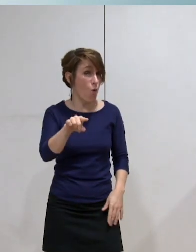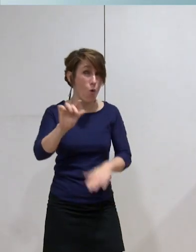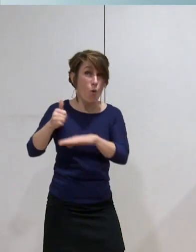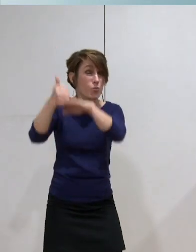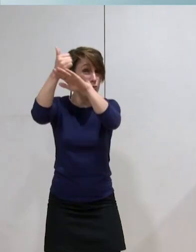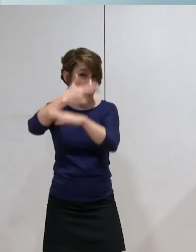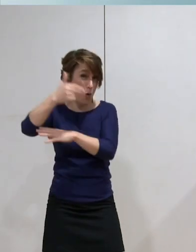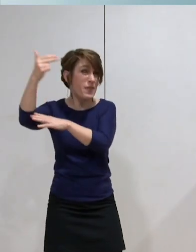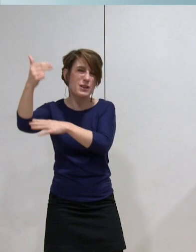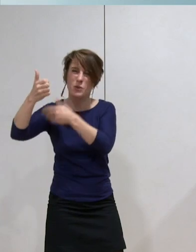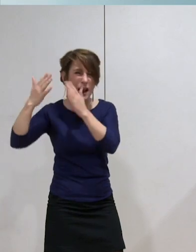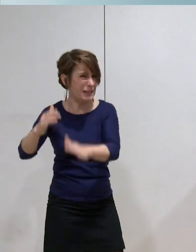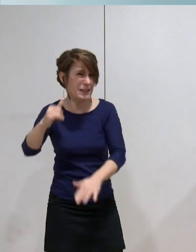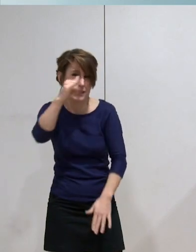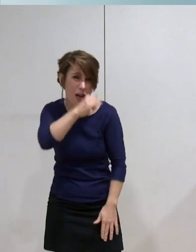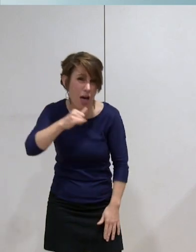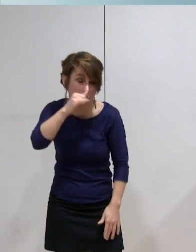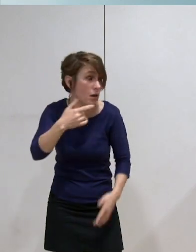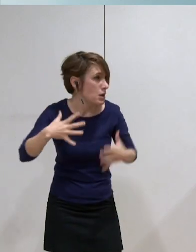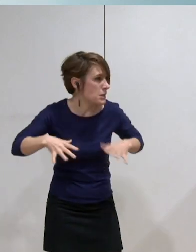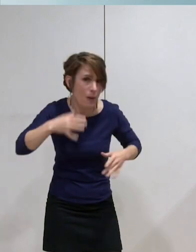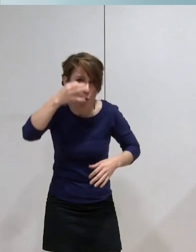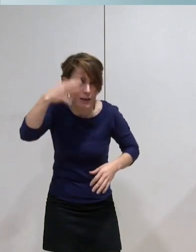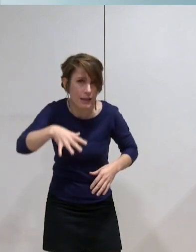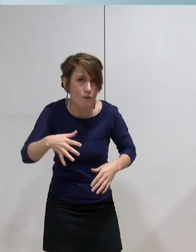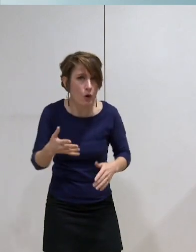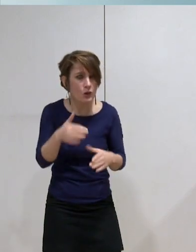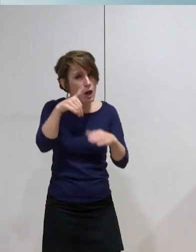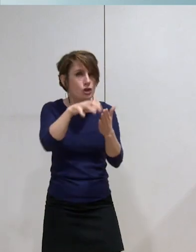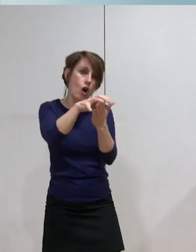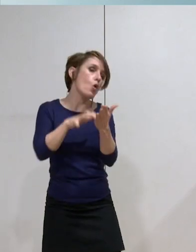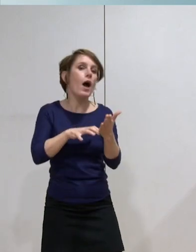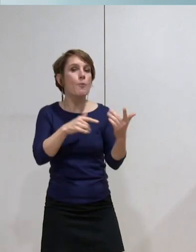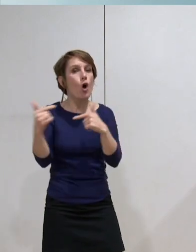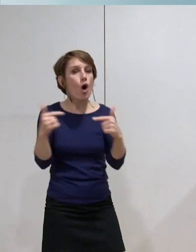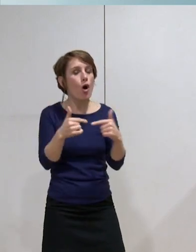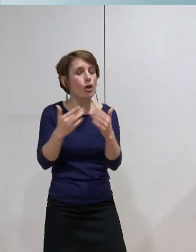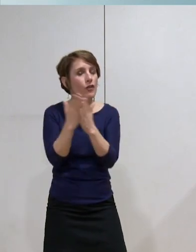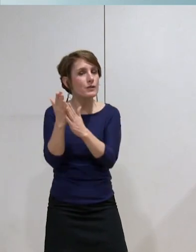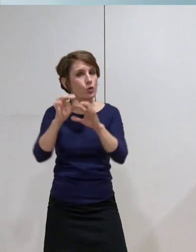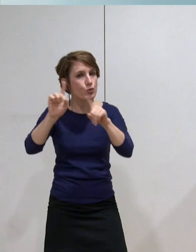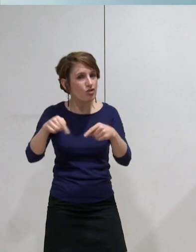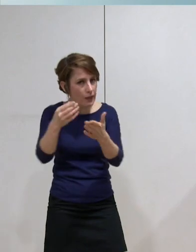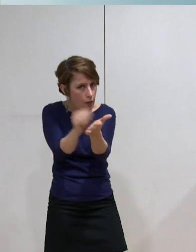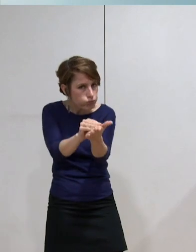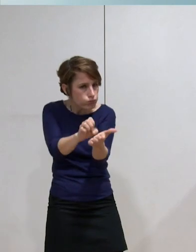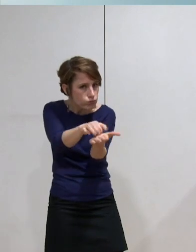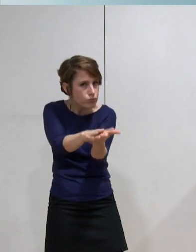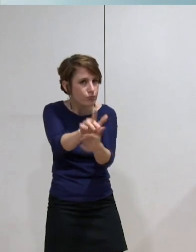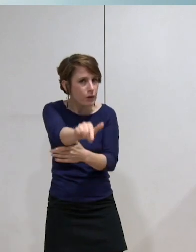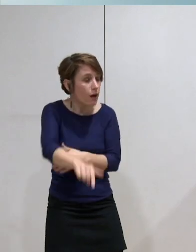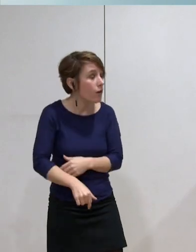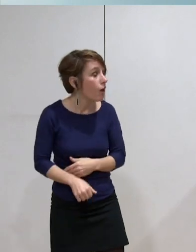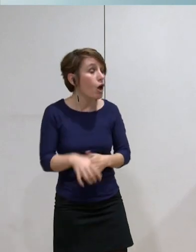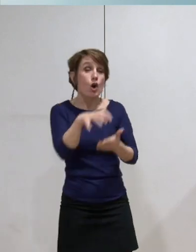nationales absurdes ce n'est pas moi qui l'invente c'est dans le rapport du débat d'orientation budgétaire vous avez accepté de fusionner vos